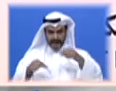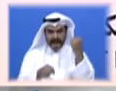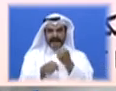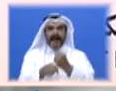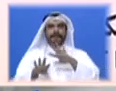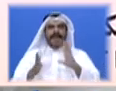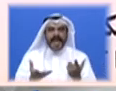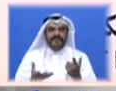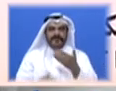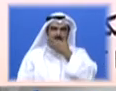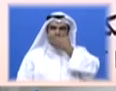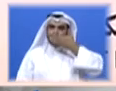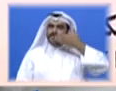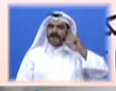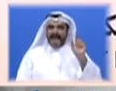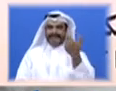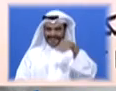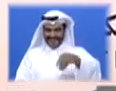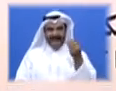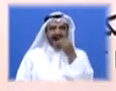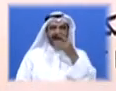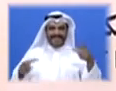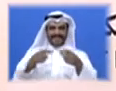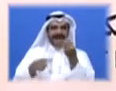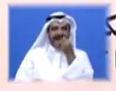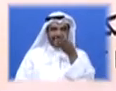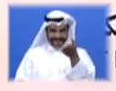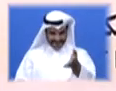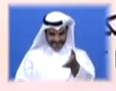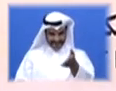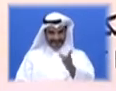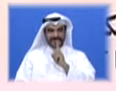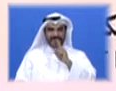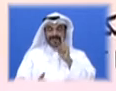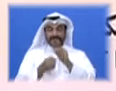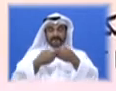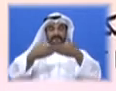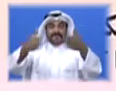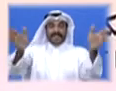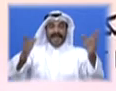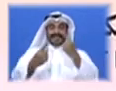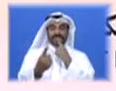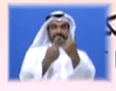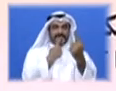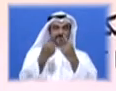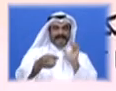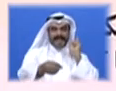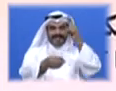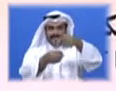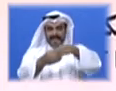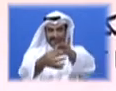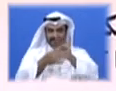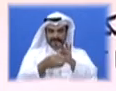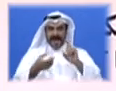هذه الغبقة الرمضانية التي أقامتها الجمعية الطبية الكويتية فتحت أبواباً للتواصل والتعاون والترابط